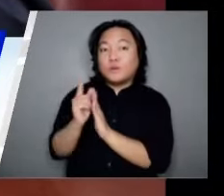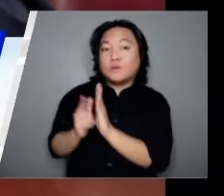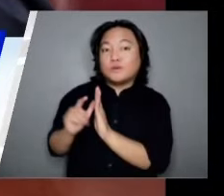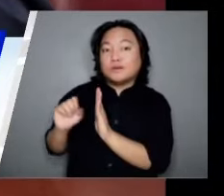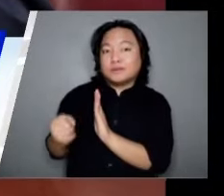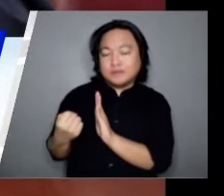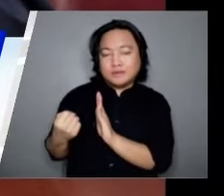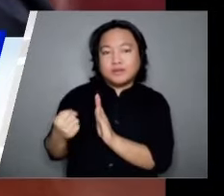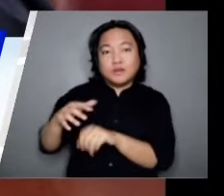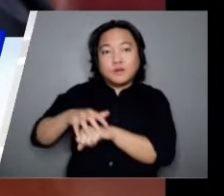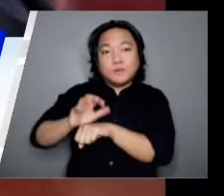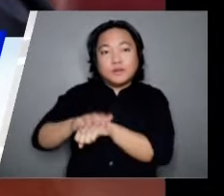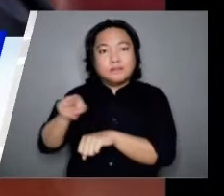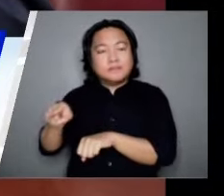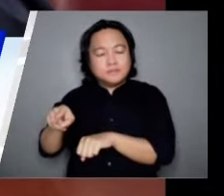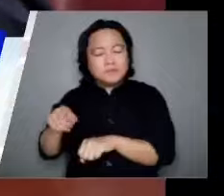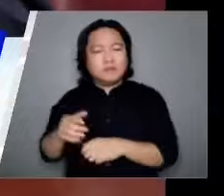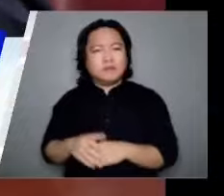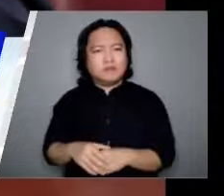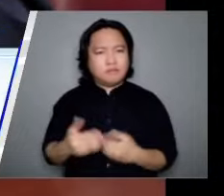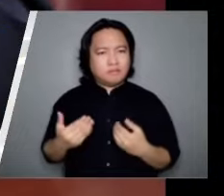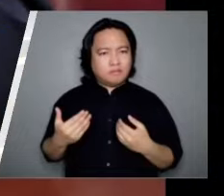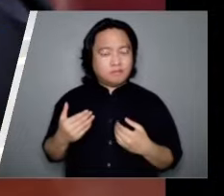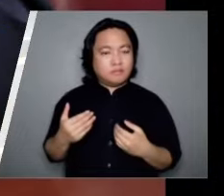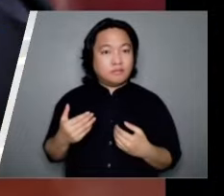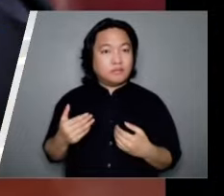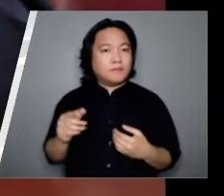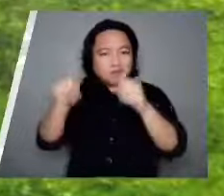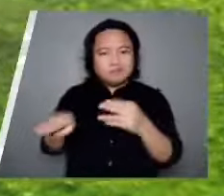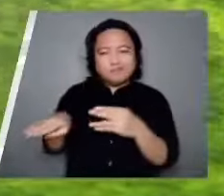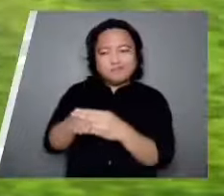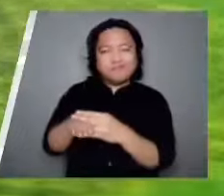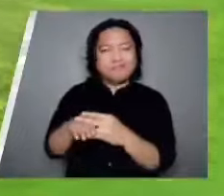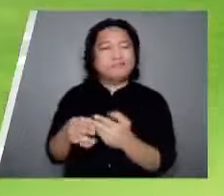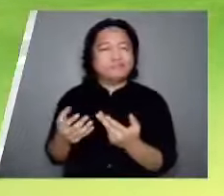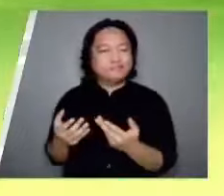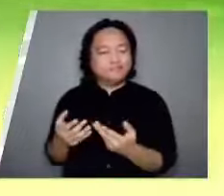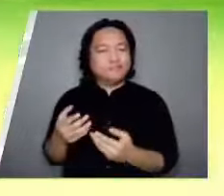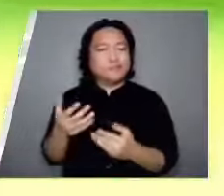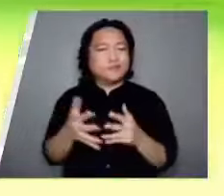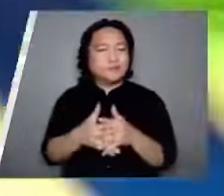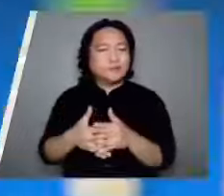U.S. President na naharap sa federal charges sa Amerika.